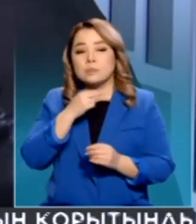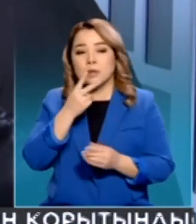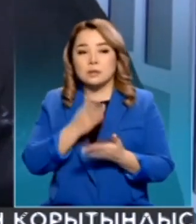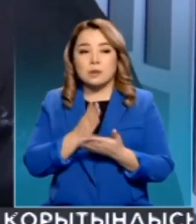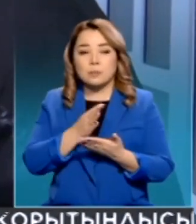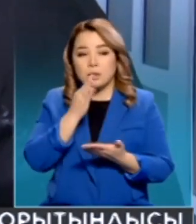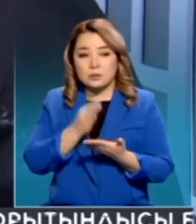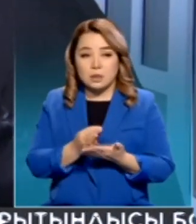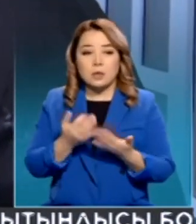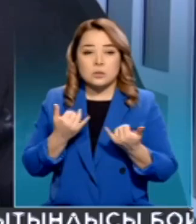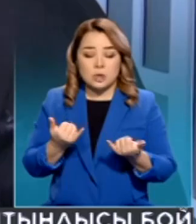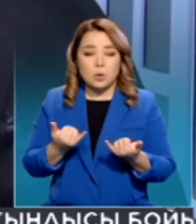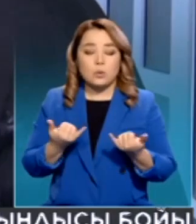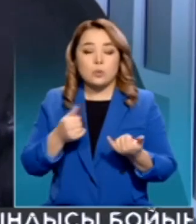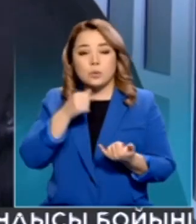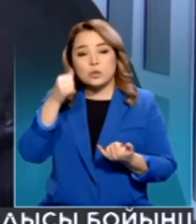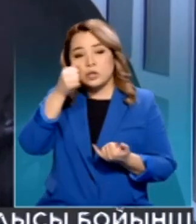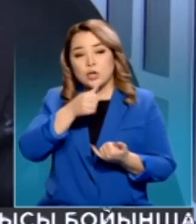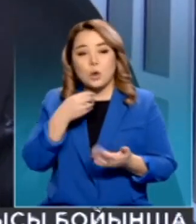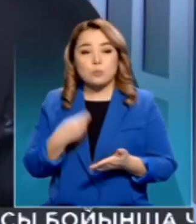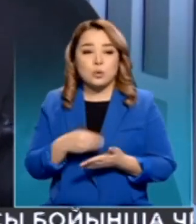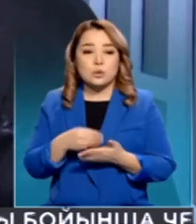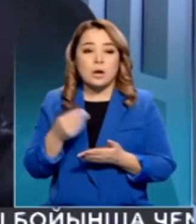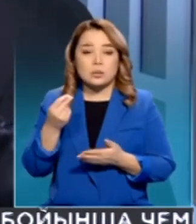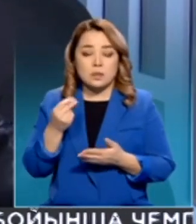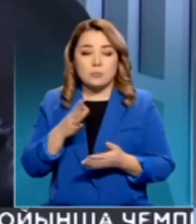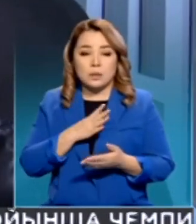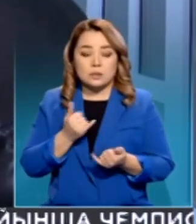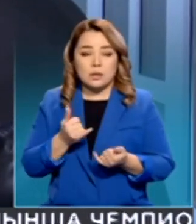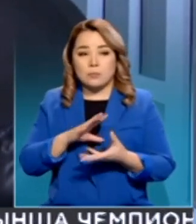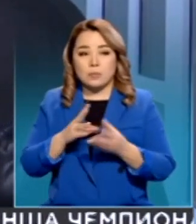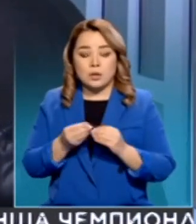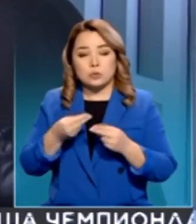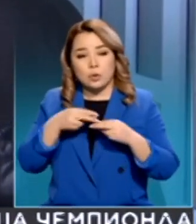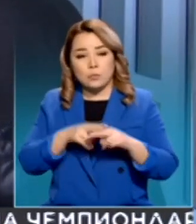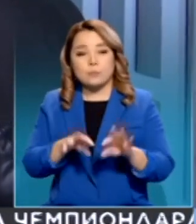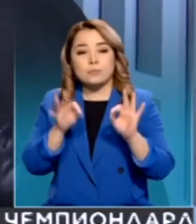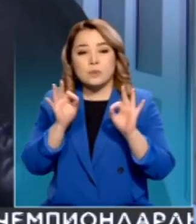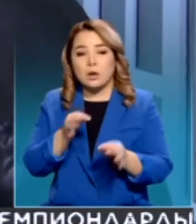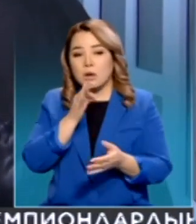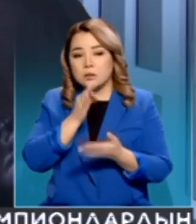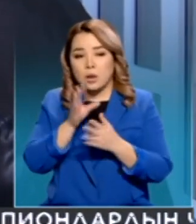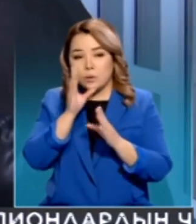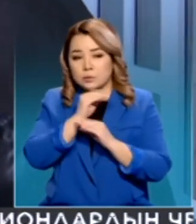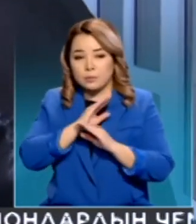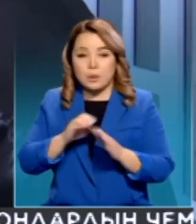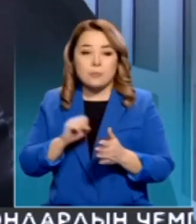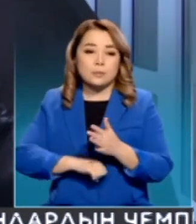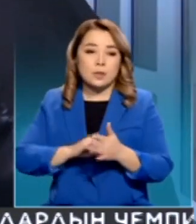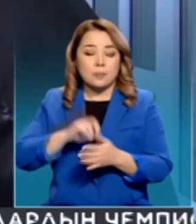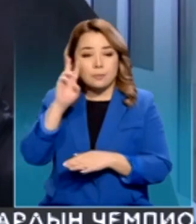кетті дей алмаймыз. Өткен жылы бюджет қаржысын қомақты бөлуге игерілмей қалды. Бұған басты себептердің бірі